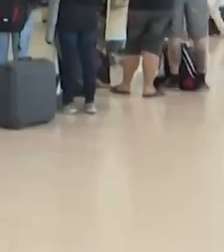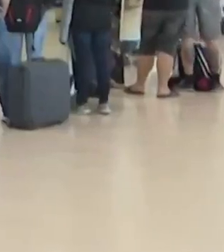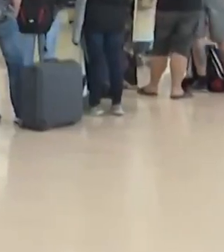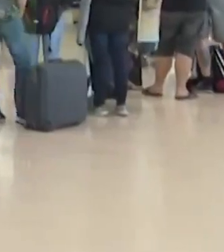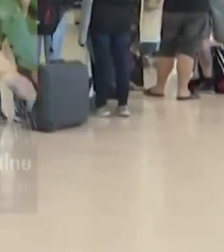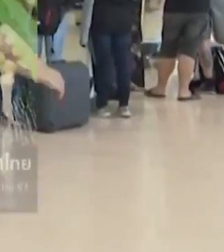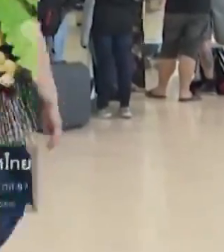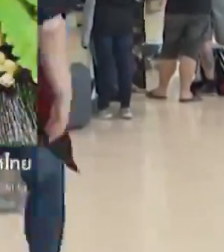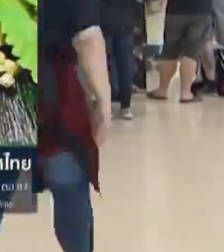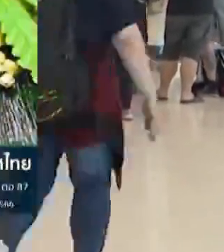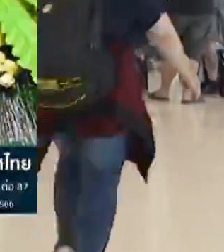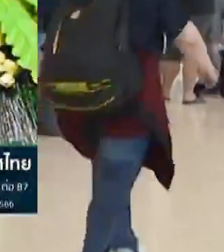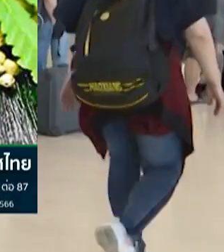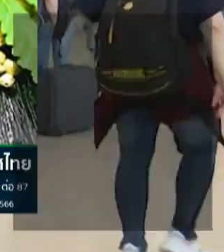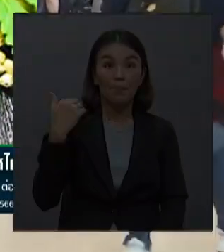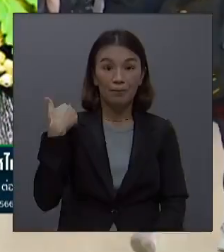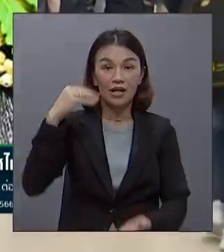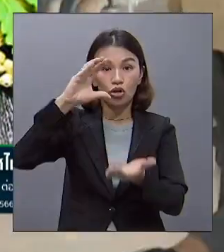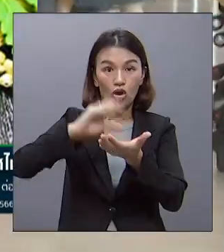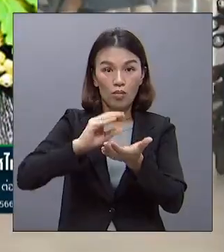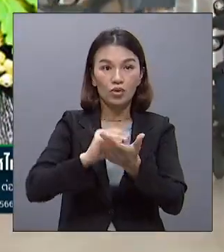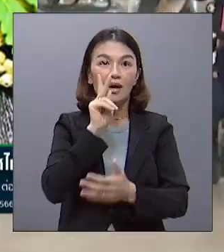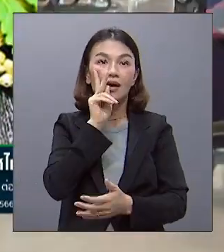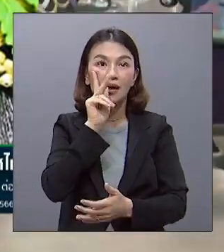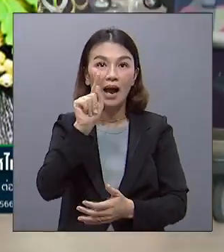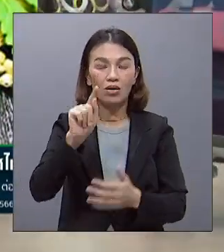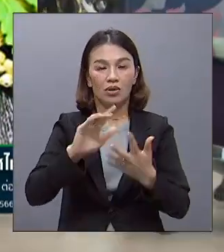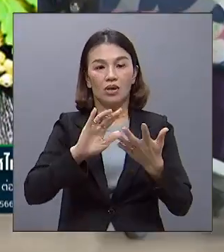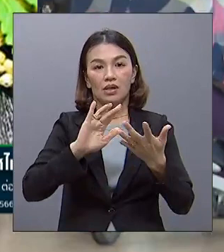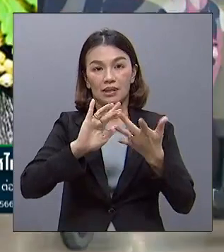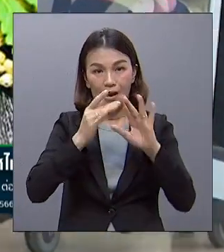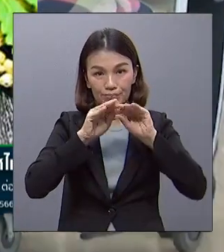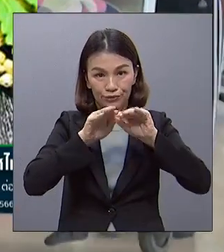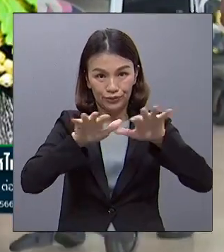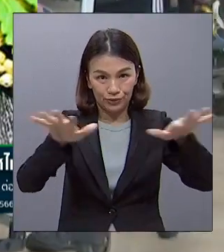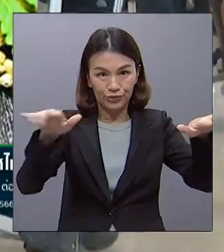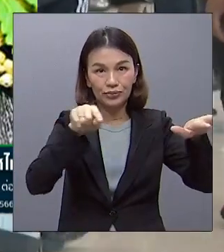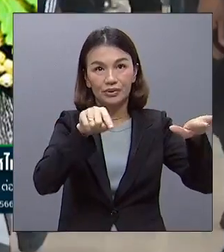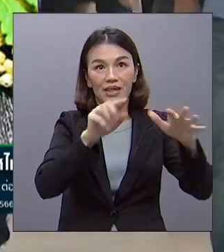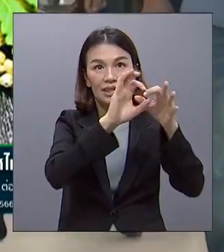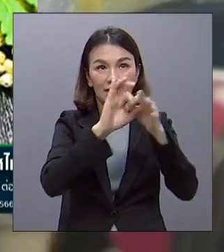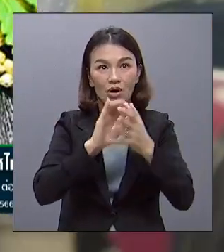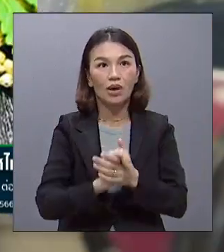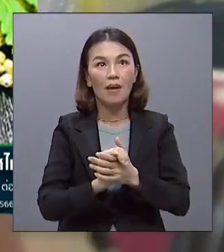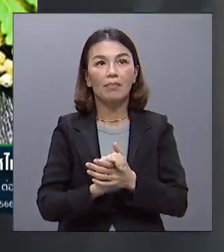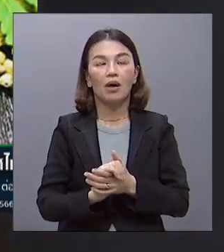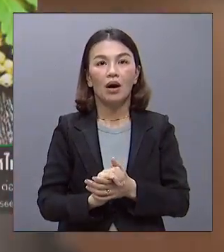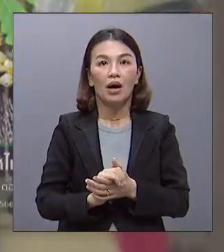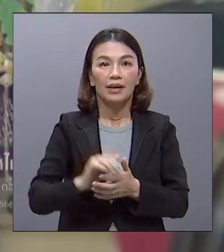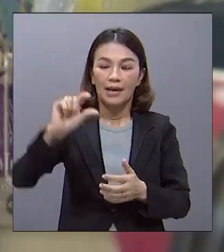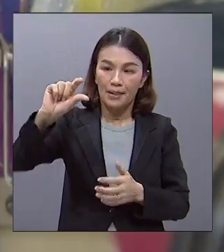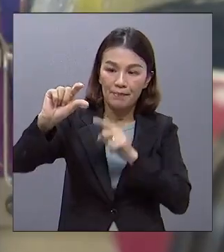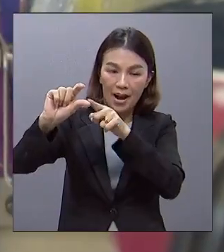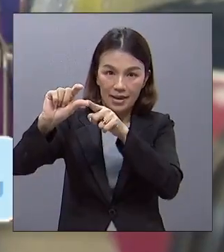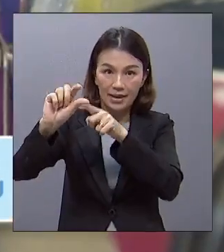กรณีที่มีการเผยแพร่ข้อมูลข่าวสารในสื่อสังคมออนไลน์เกี่ยวกับไม่อนุญาตให้พกน้ำมัน